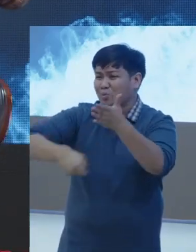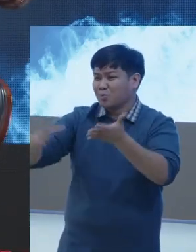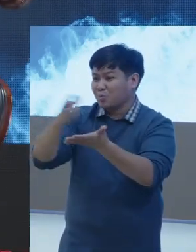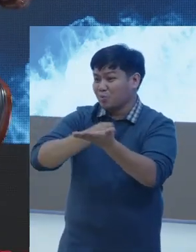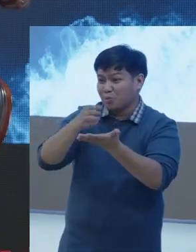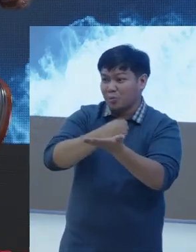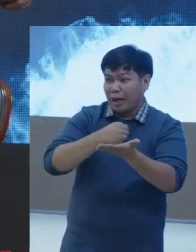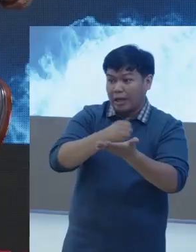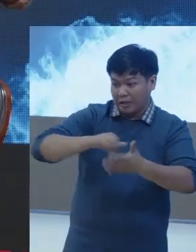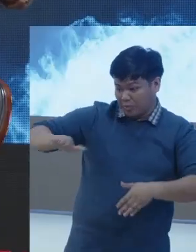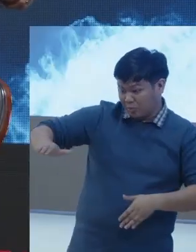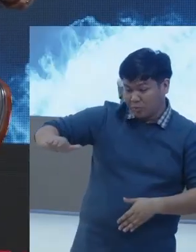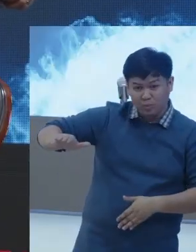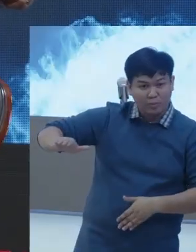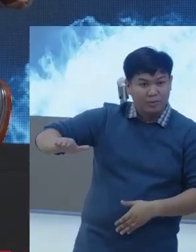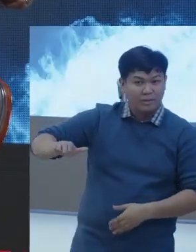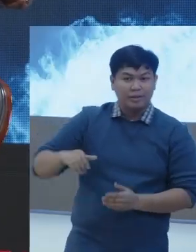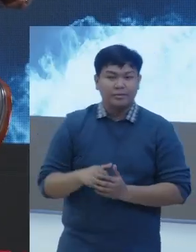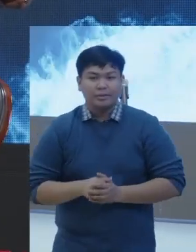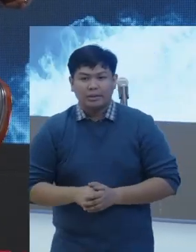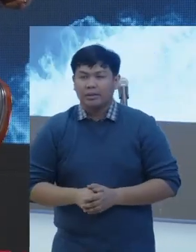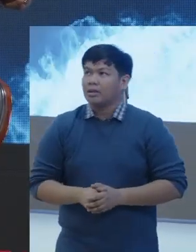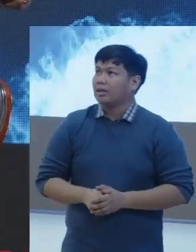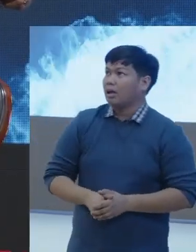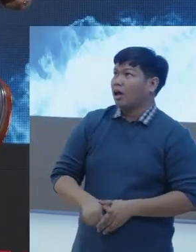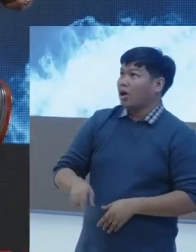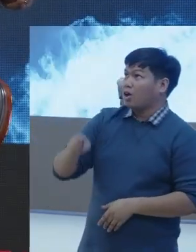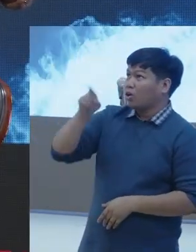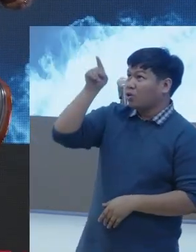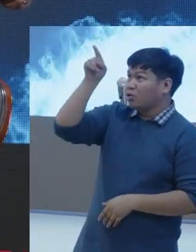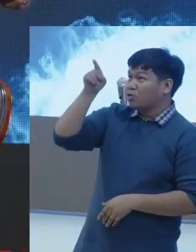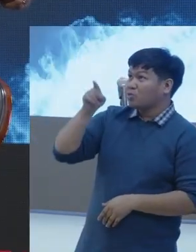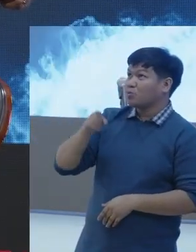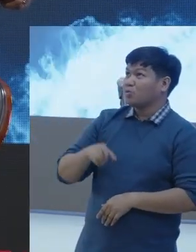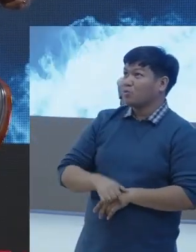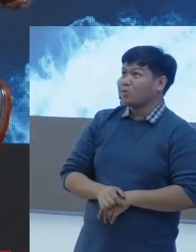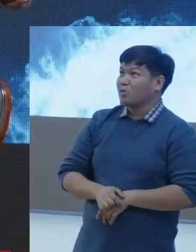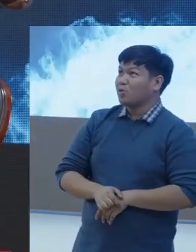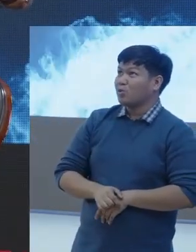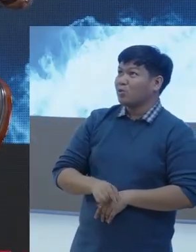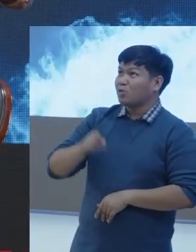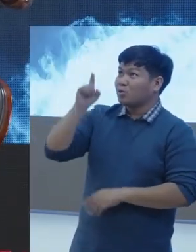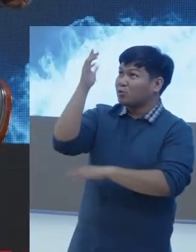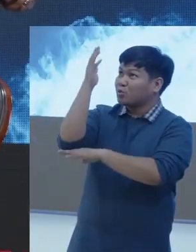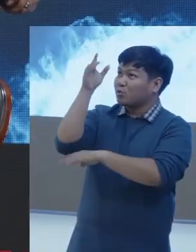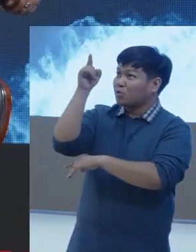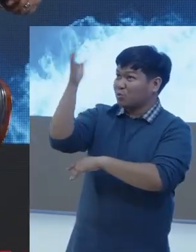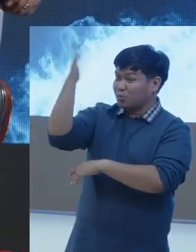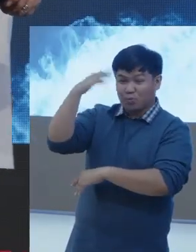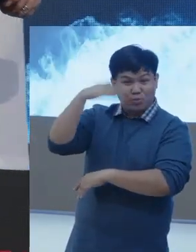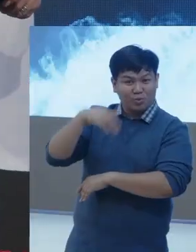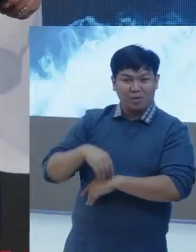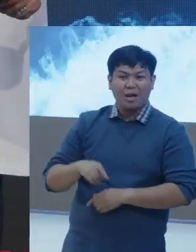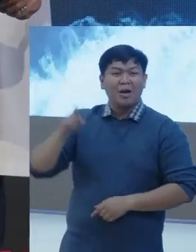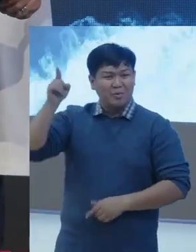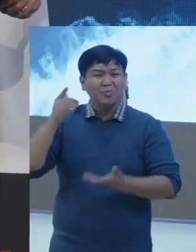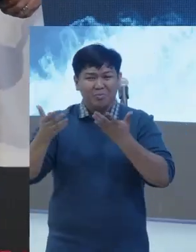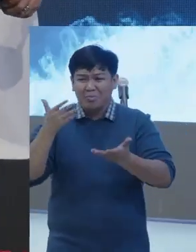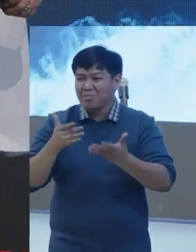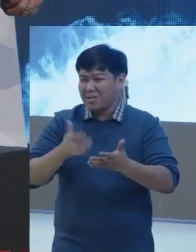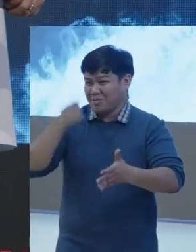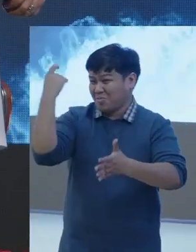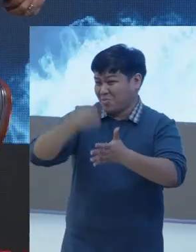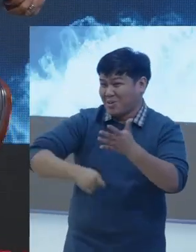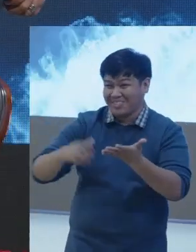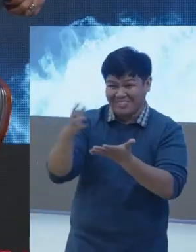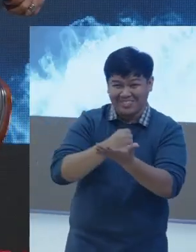So siguro ang equivalent niya ngayon, BIR commissioner, o siya ang head ng large taxpayers unit